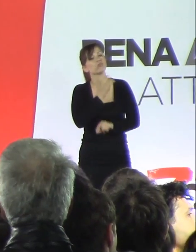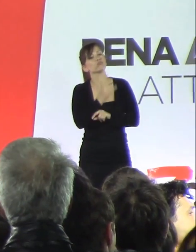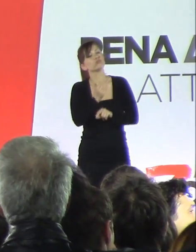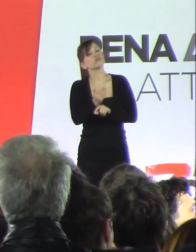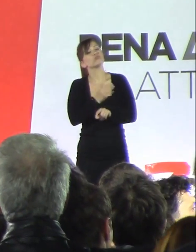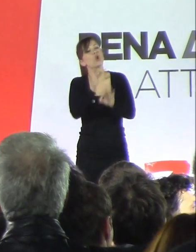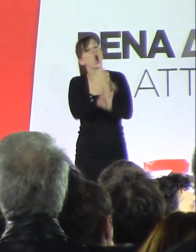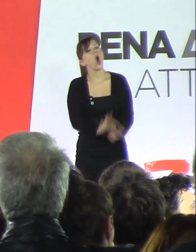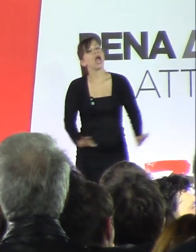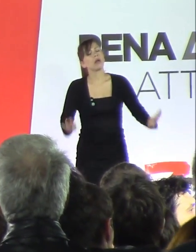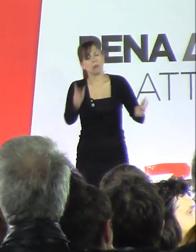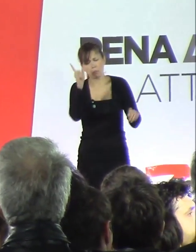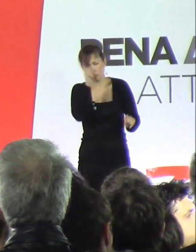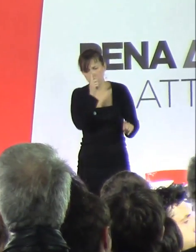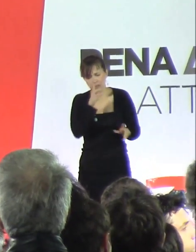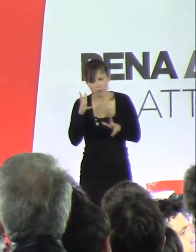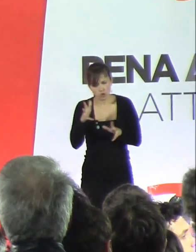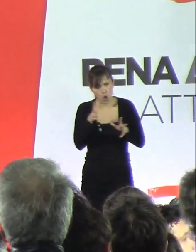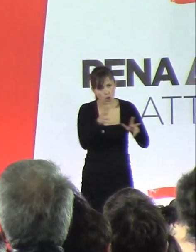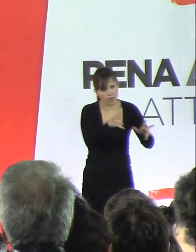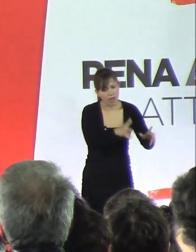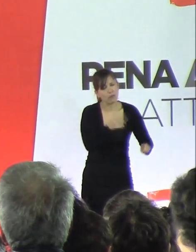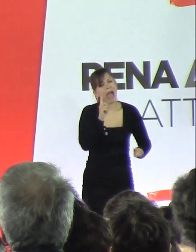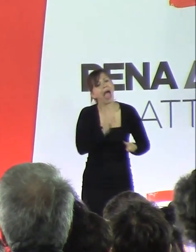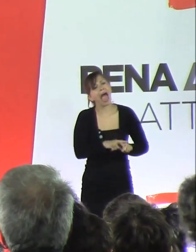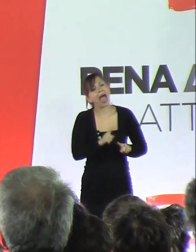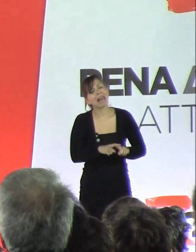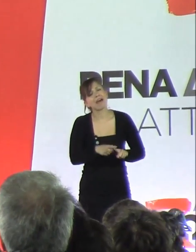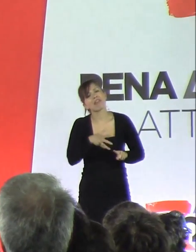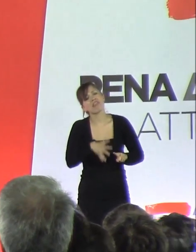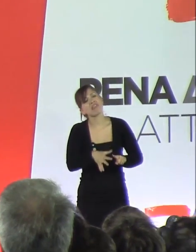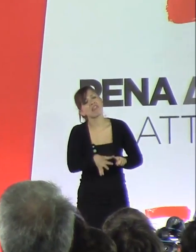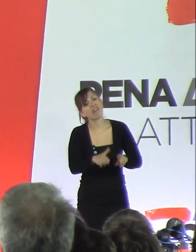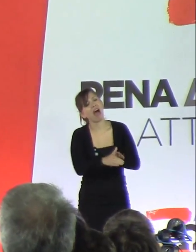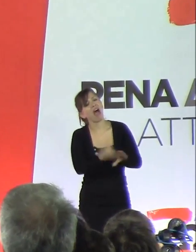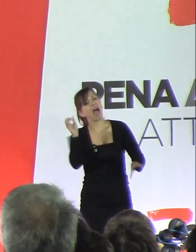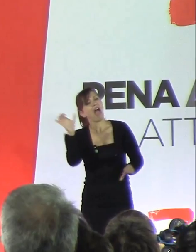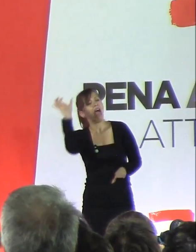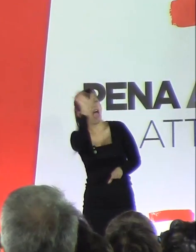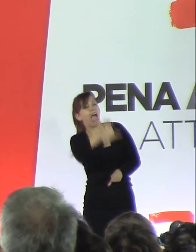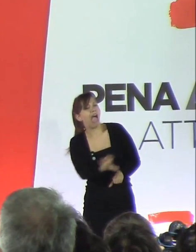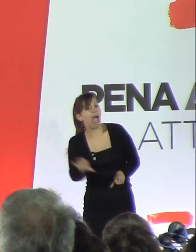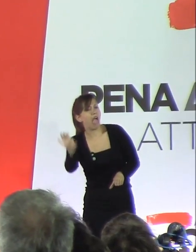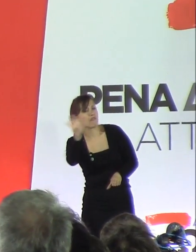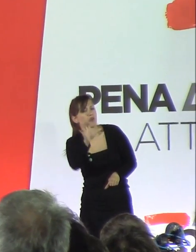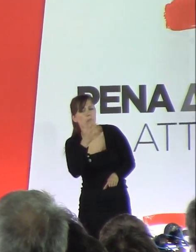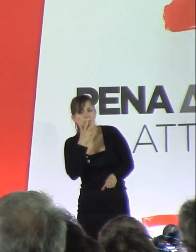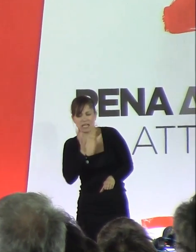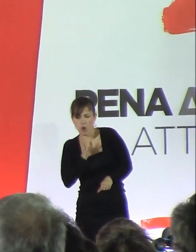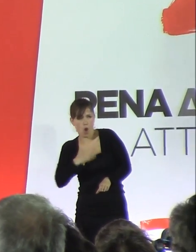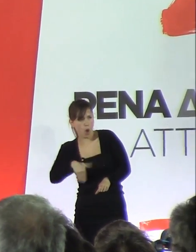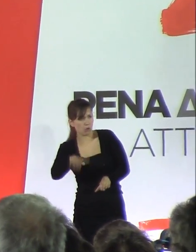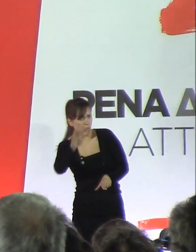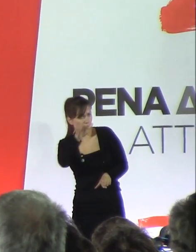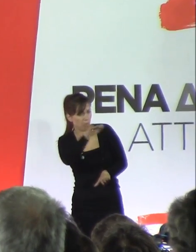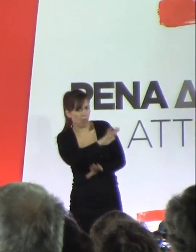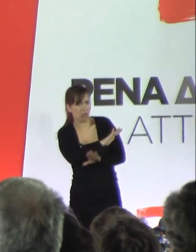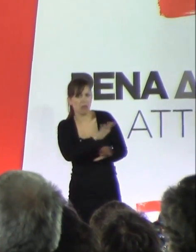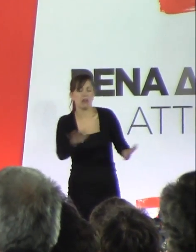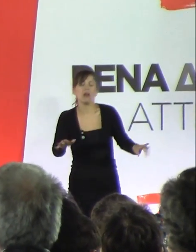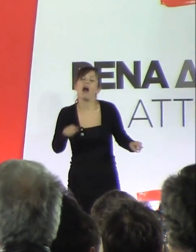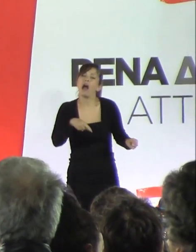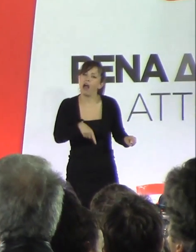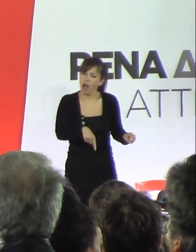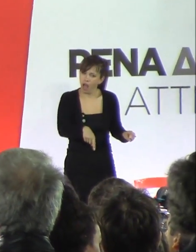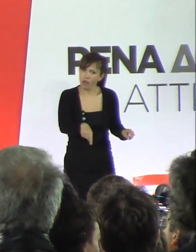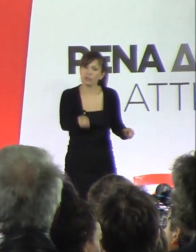ένα τεράστιο ψέμα, μια φούσκα, μια απάτη, μια δολιότητα και περιφρόνηση του ελληνικού λαού. Και θα κρυθούν